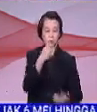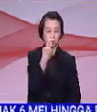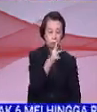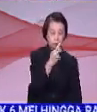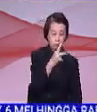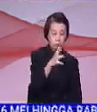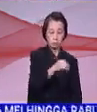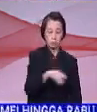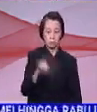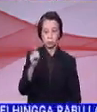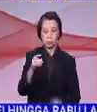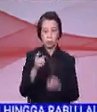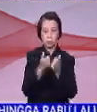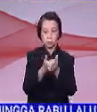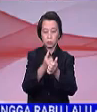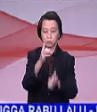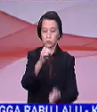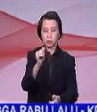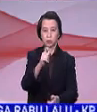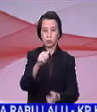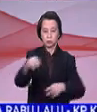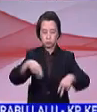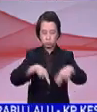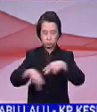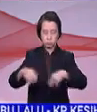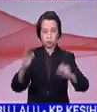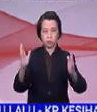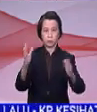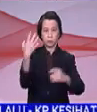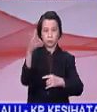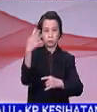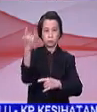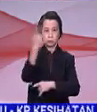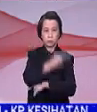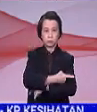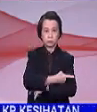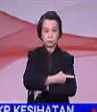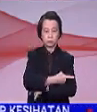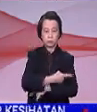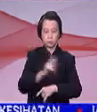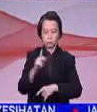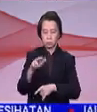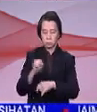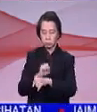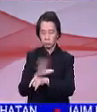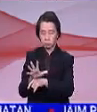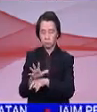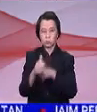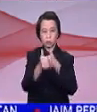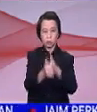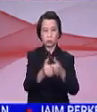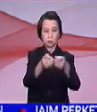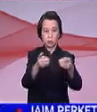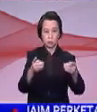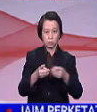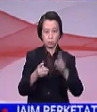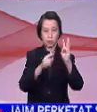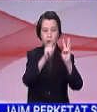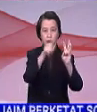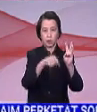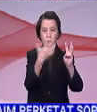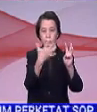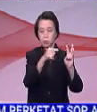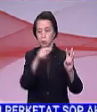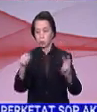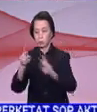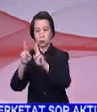kuning berdasarkan data terkini pergerakan dalam tempoh 14 hari taburan kes COVID-19 mengikut daerah sejak 6 Mei hingga